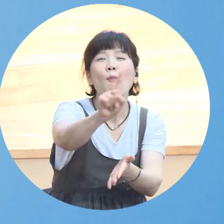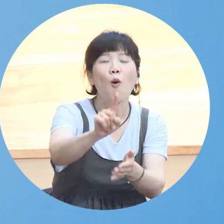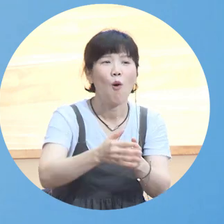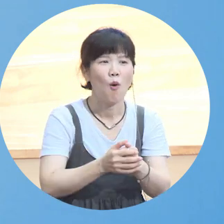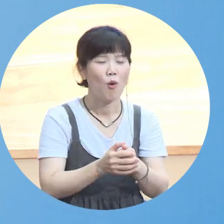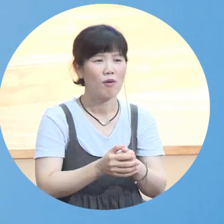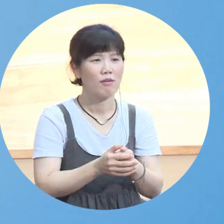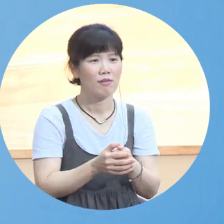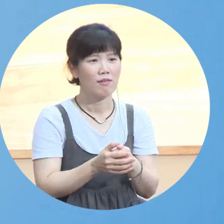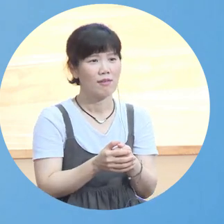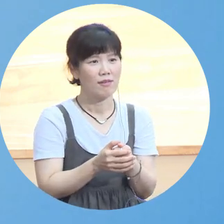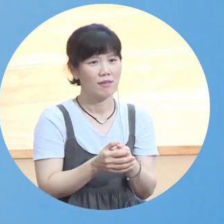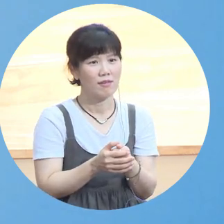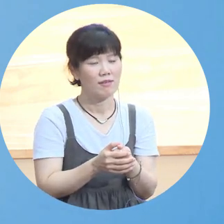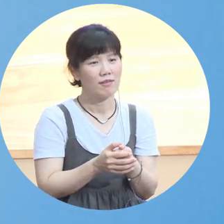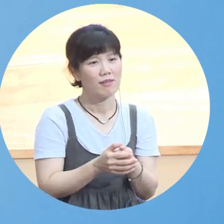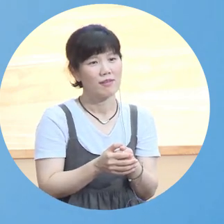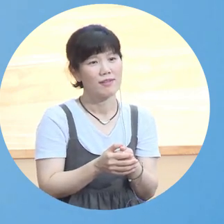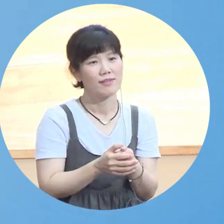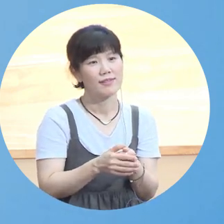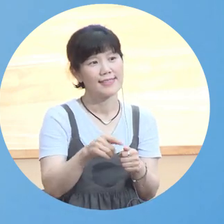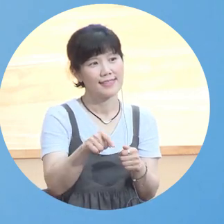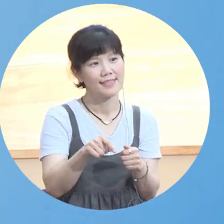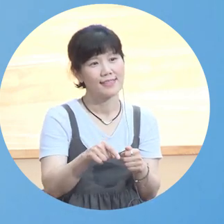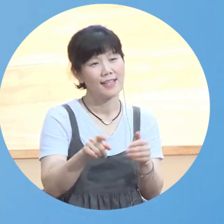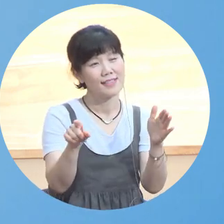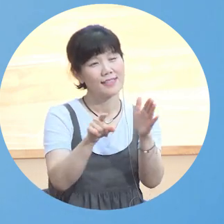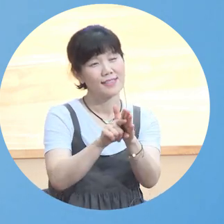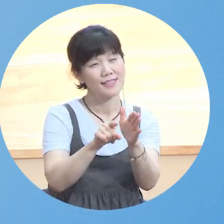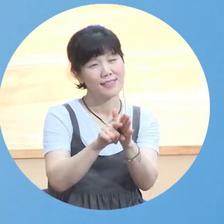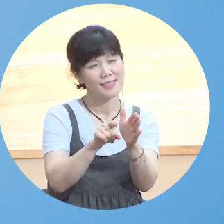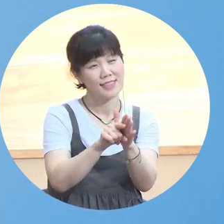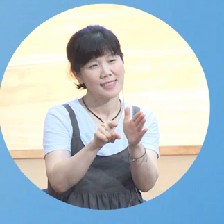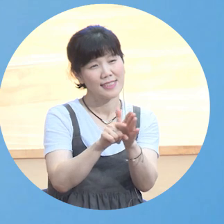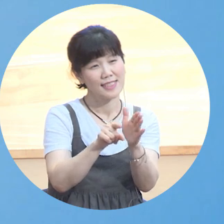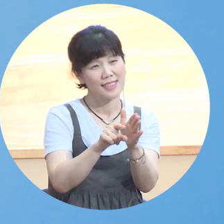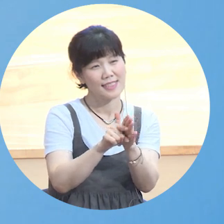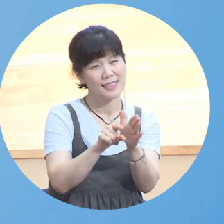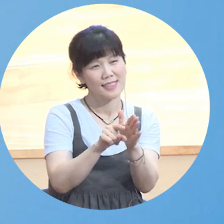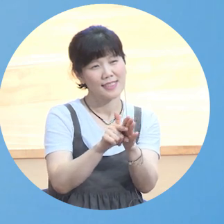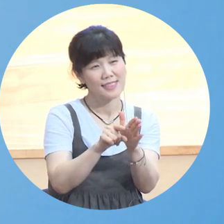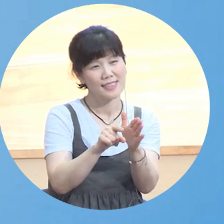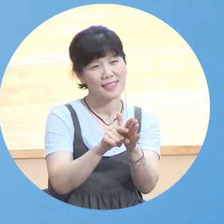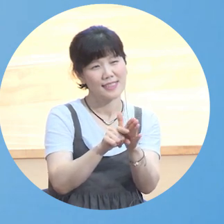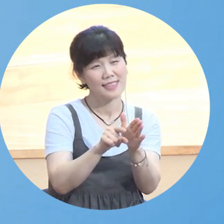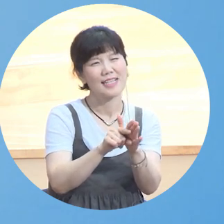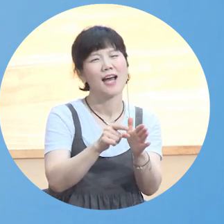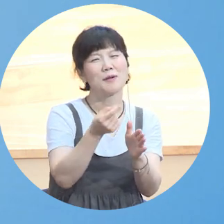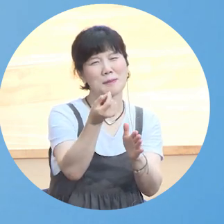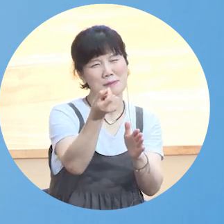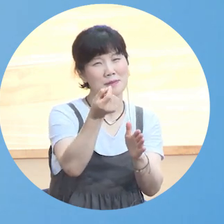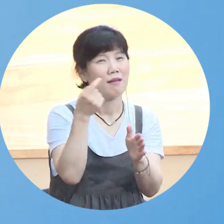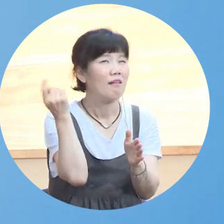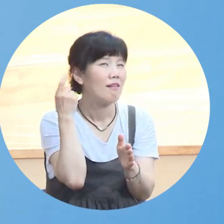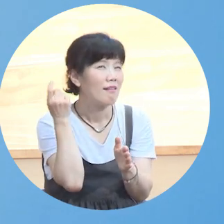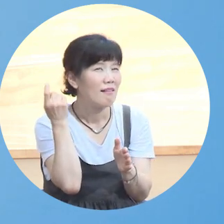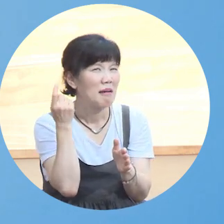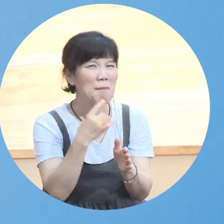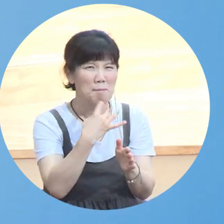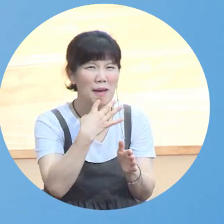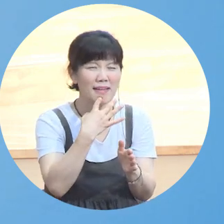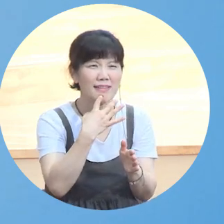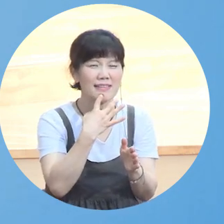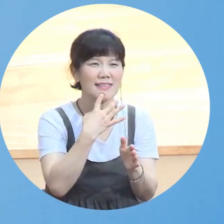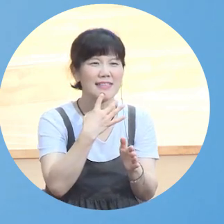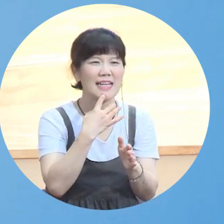신앙으로 그렇게 유지되어 지면 언제나 그건 한계가 있거든요 얻어들은 신앙 1개가 있다만 홀리 아버지도